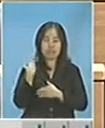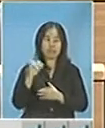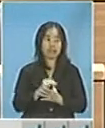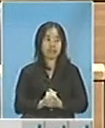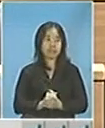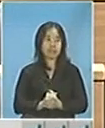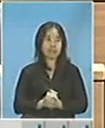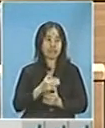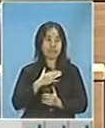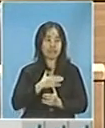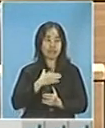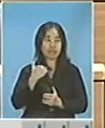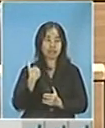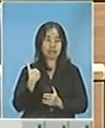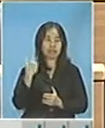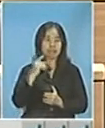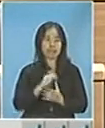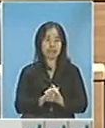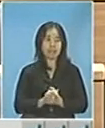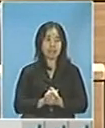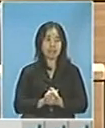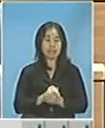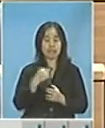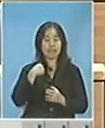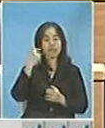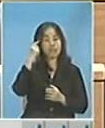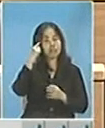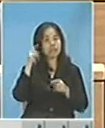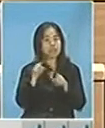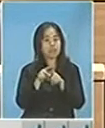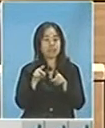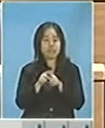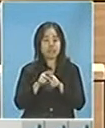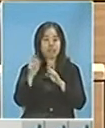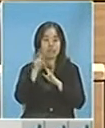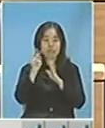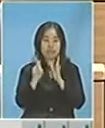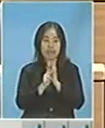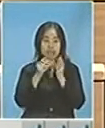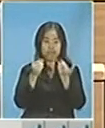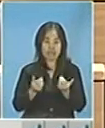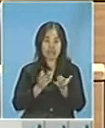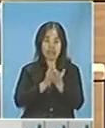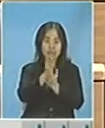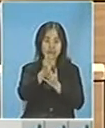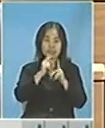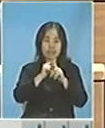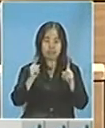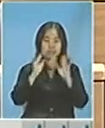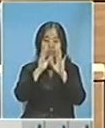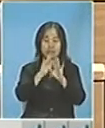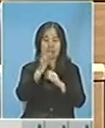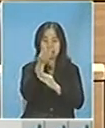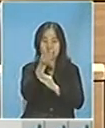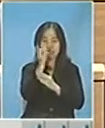ท่านประธานไปยังท่านรัฐมนตรีนะครับว่าผมเองก็เห็นด้วยกับการที่จะให้มีกฎหมายฉบับนี้เพียงแต่ขอฝากเล็กน้อยเท่านั้นเองนะ